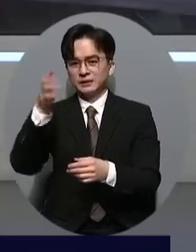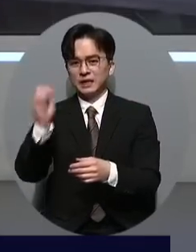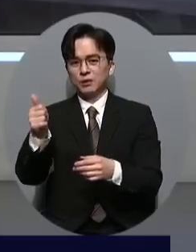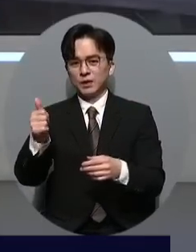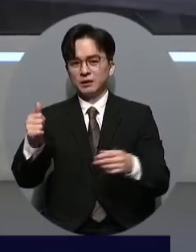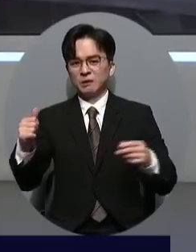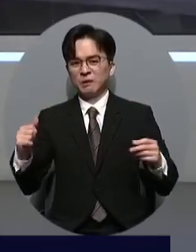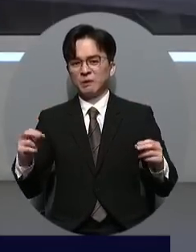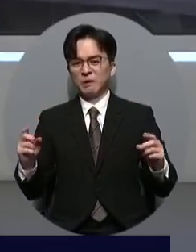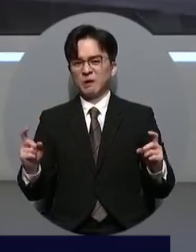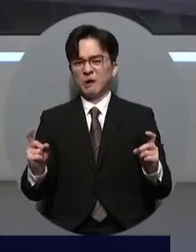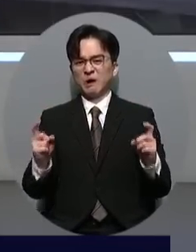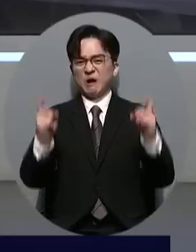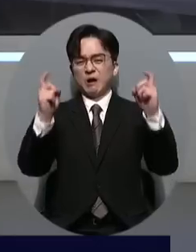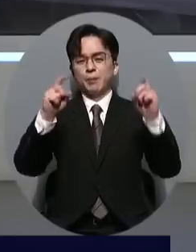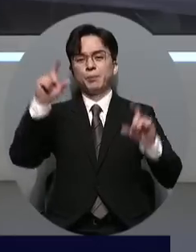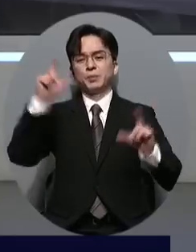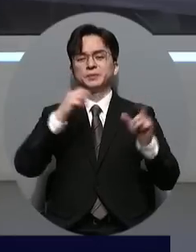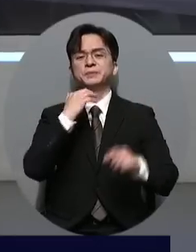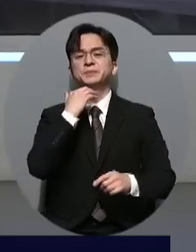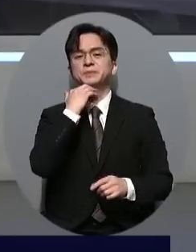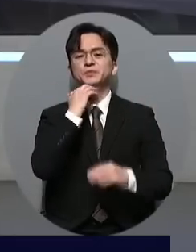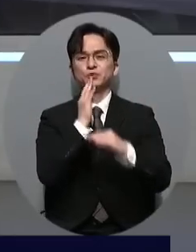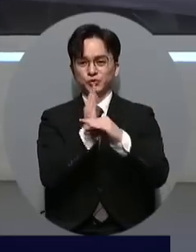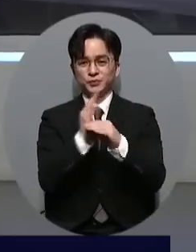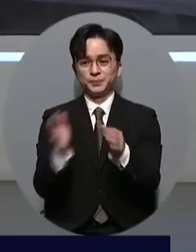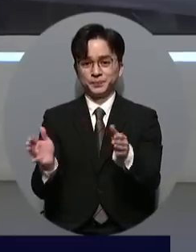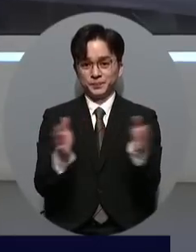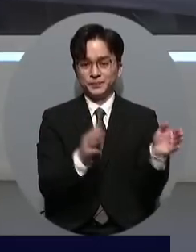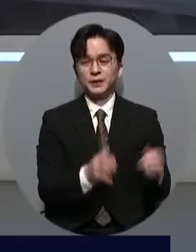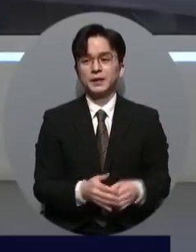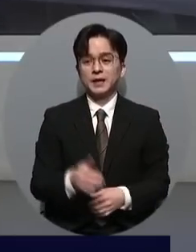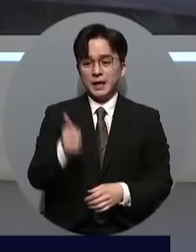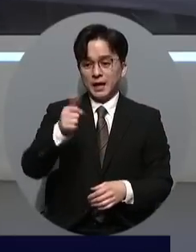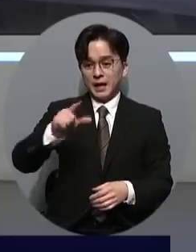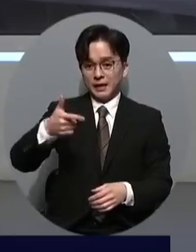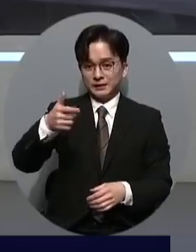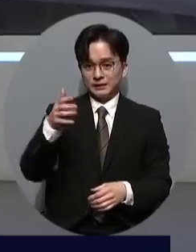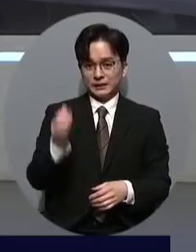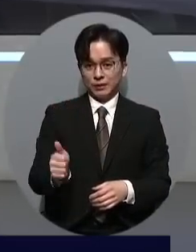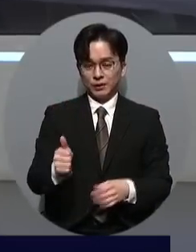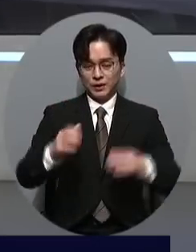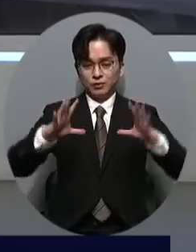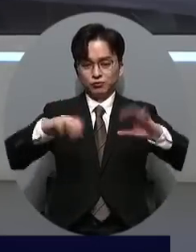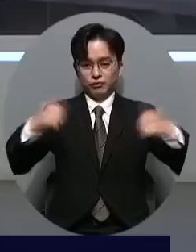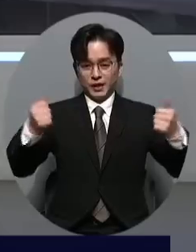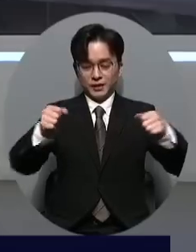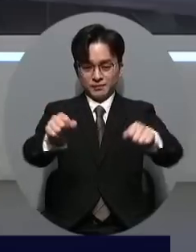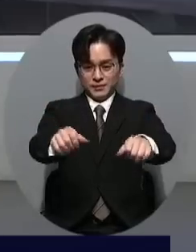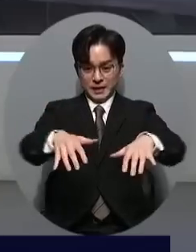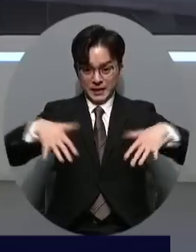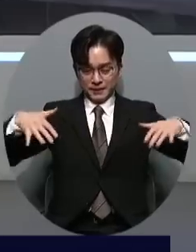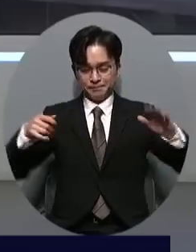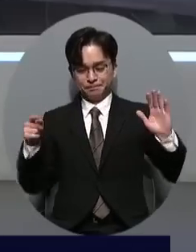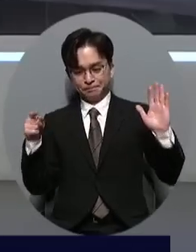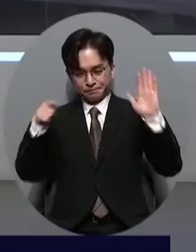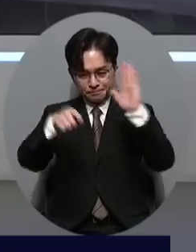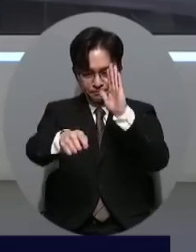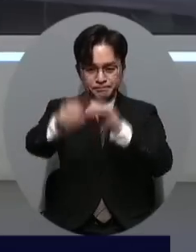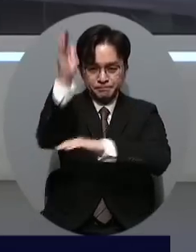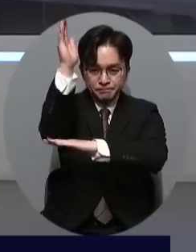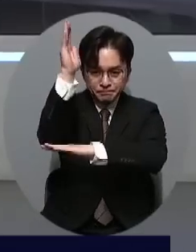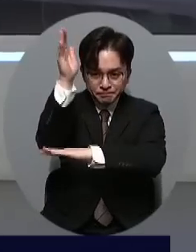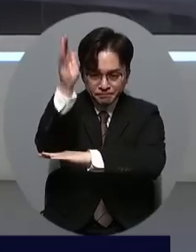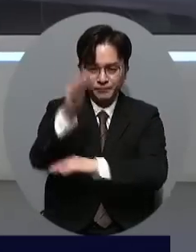자세히 짚어보도록 하겠습니다 한 장관은이 대표가 체포되어야 할 이유를 조목조목 설명할 것으로 보입니다이